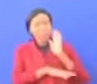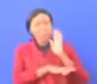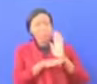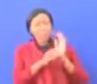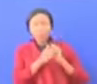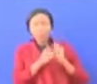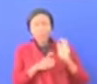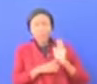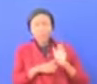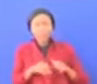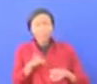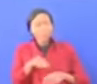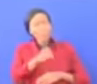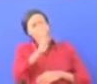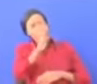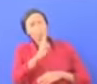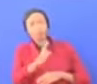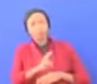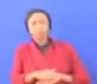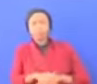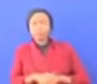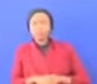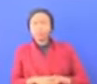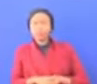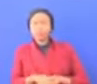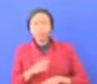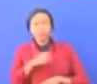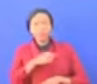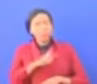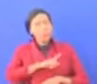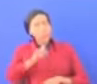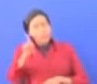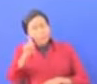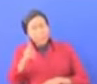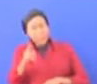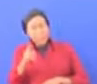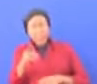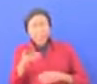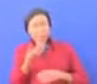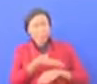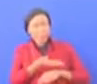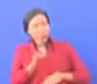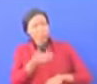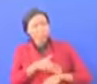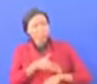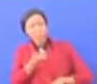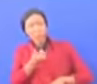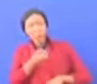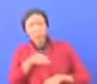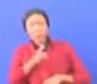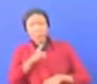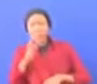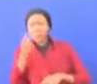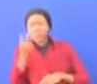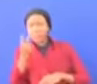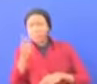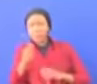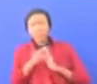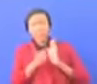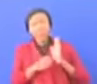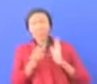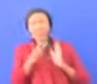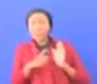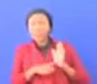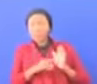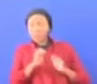16 alipigwa risasi. Lakini nikaenda pale tukamtoa risasi mbili. Tarehe 26 mwezi wa 4 ameuawa mtu. Tarehe